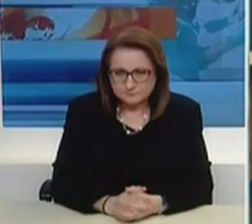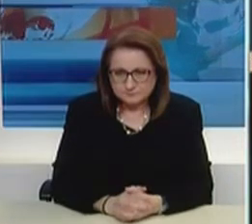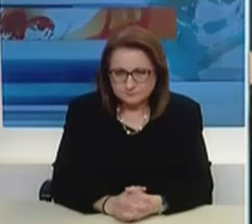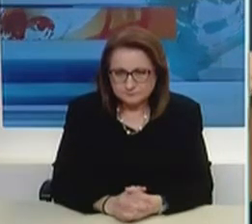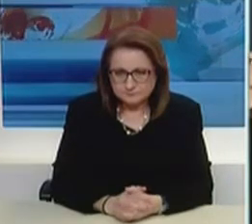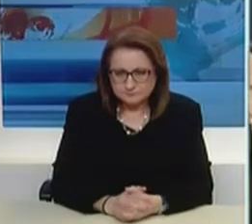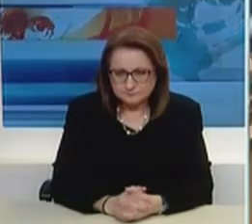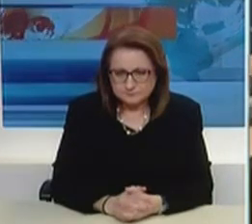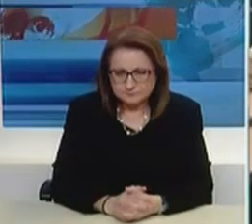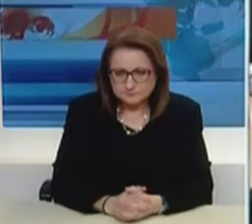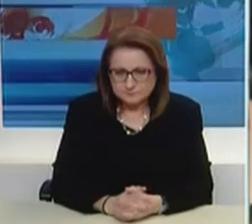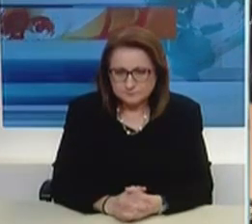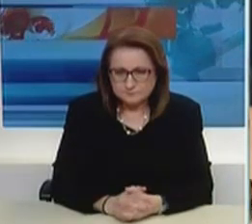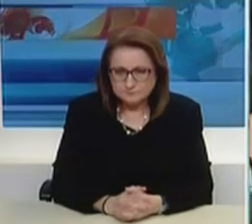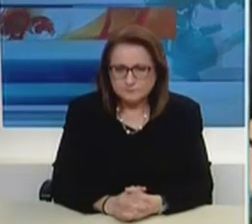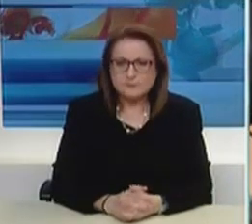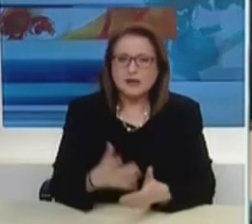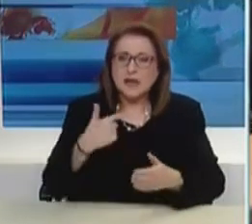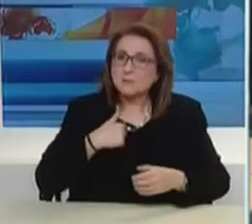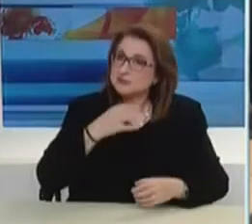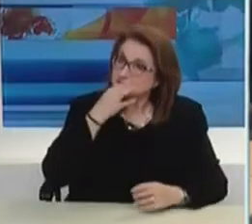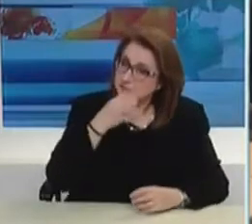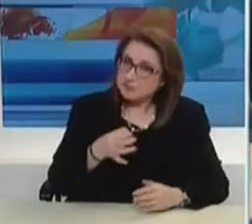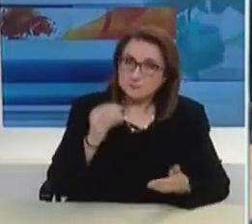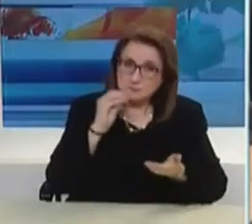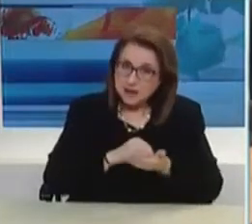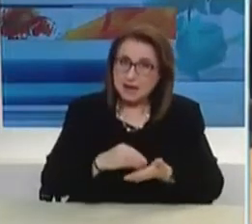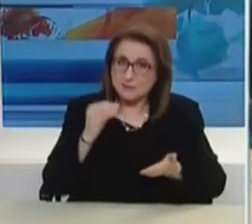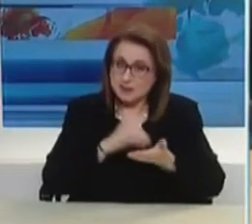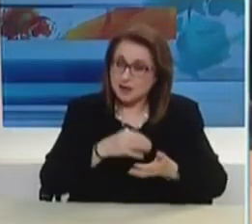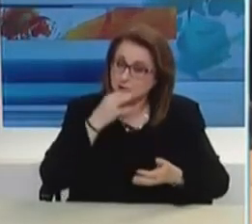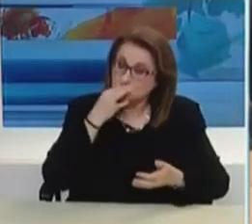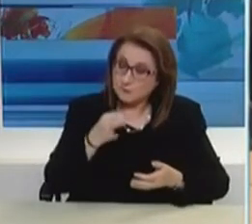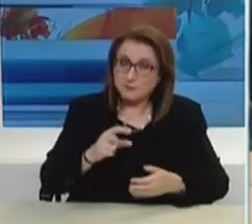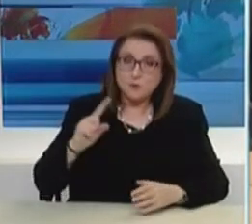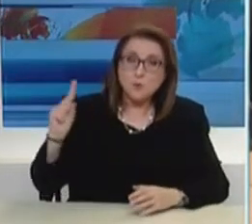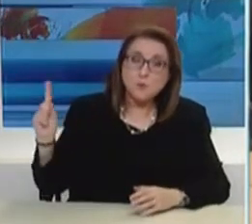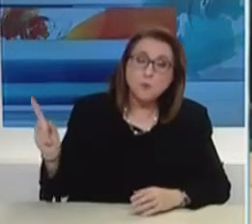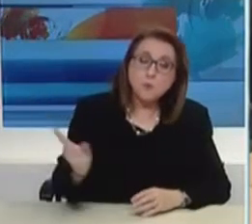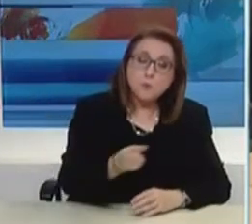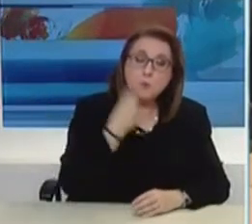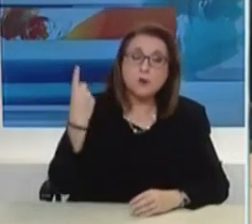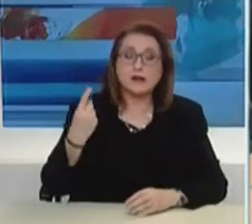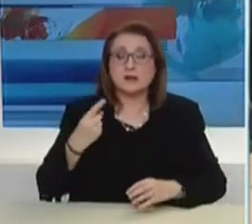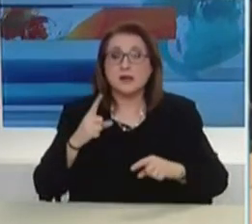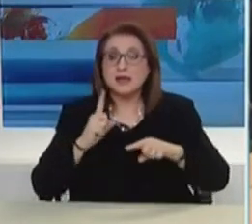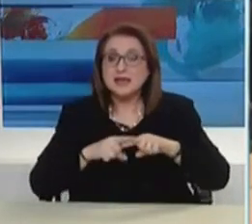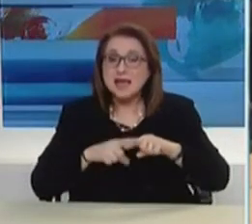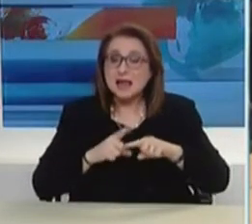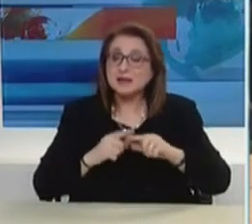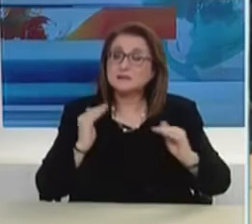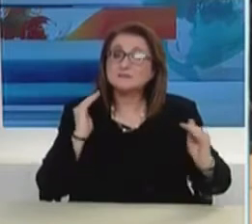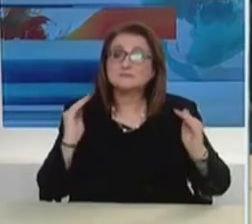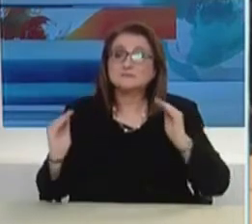Έχουμε τονίσει κατ' επανάληψη ότι όλοι οι συμπολίτες μας θα έχουν την φροντίδα η οποία πρέπει, είναι